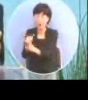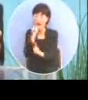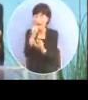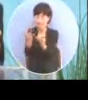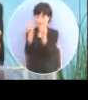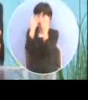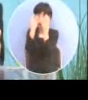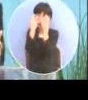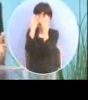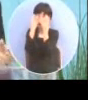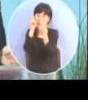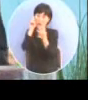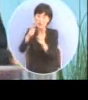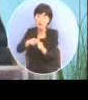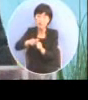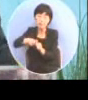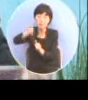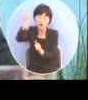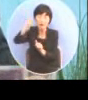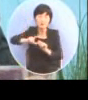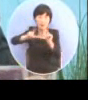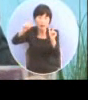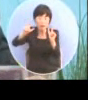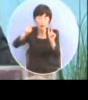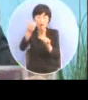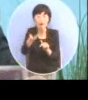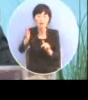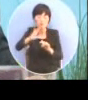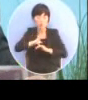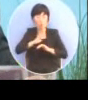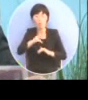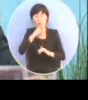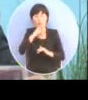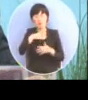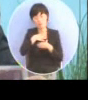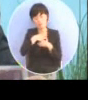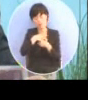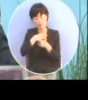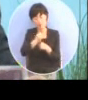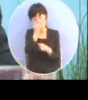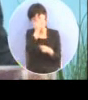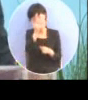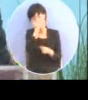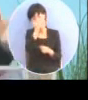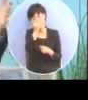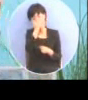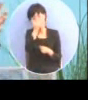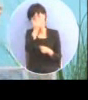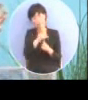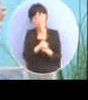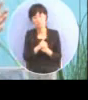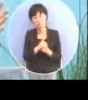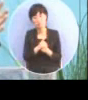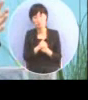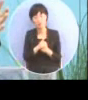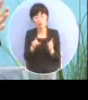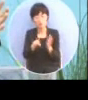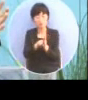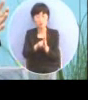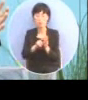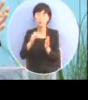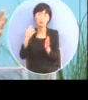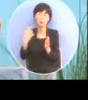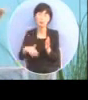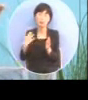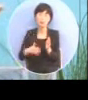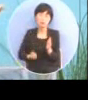Và sau này thì Phi-rơ có ngày gặp một sự kiện phải vào tù, ngày mai là ngày chết mà ông ta không lo lắng, vẫn cứ ngủ ngon. Đức tin của ông ta mạnh